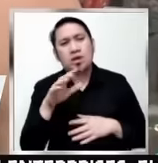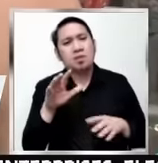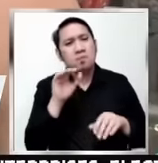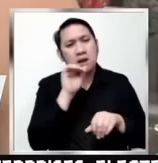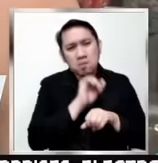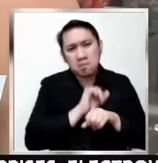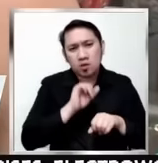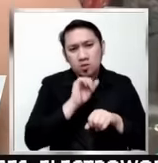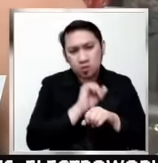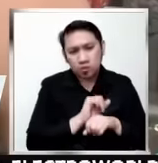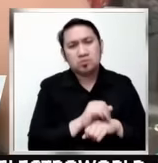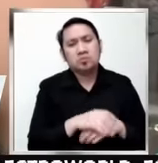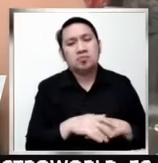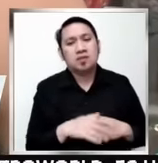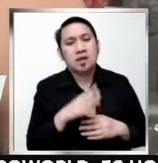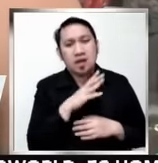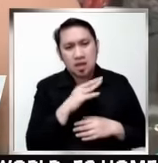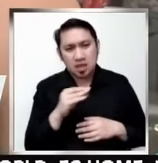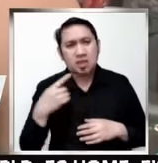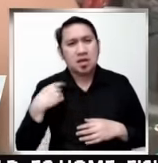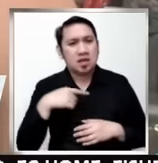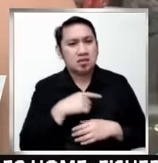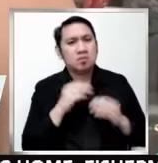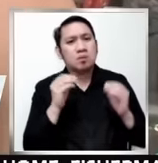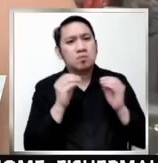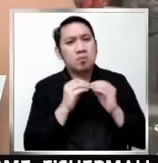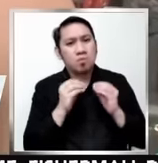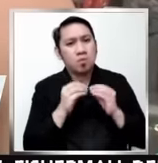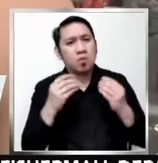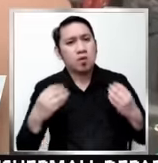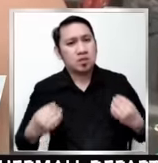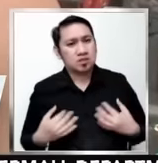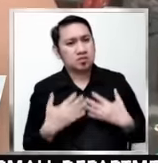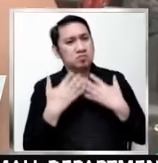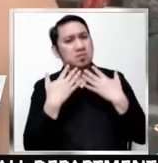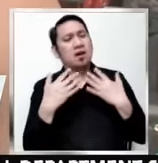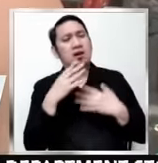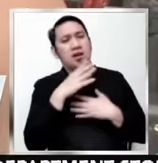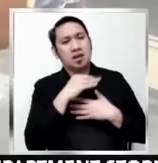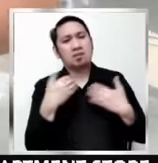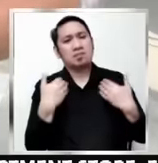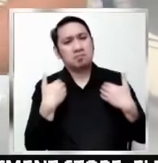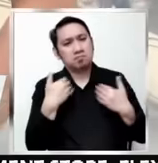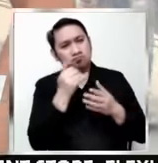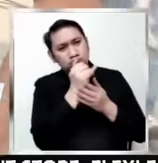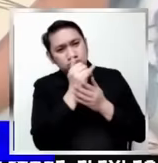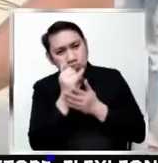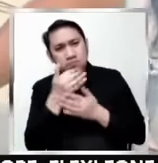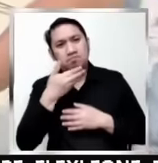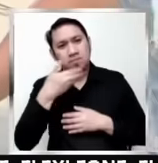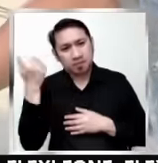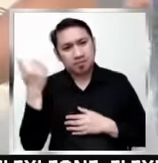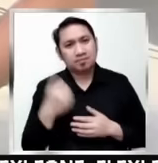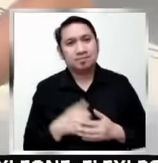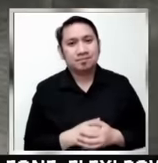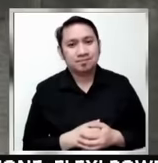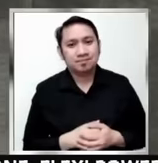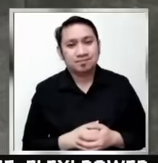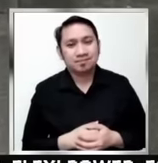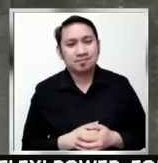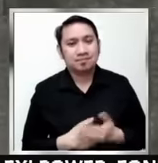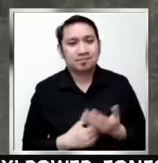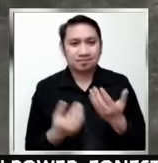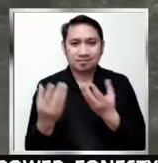kaming nai-inspire to work harder at makagawa po ng mga magagandang eksena para po sa mga manonood. Aubrey Carampel, updated